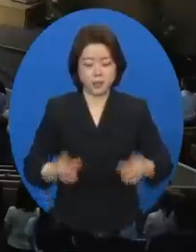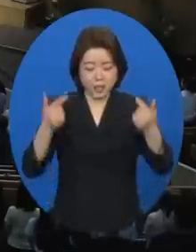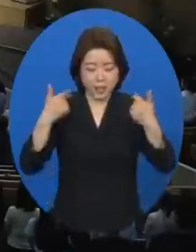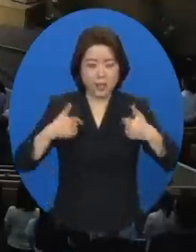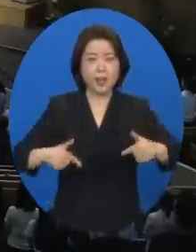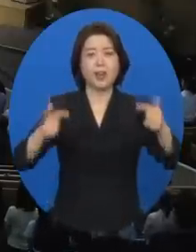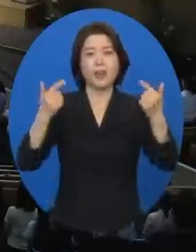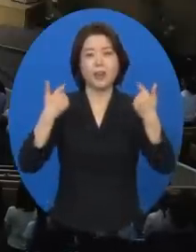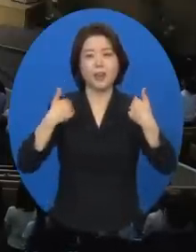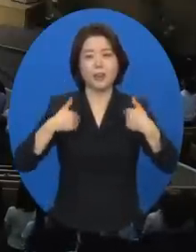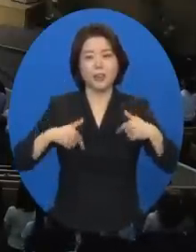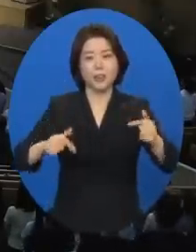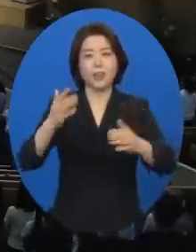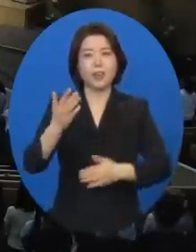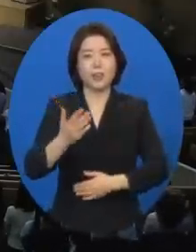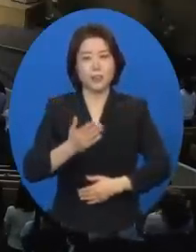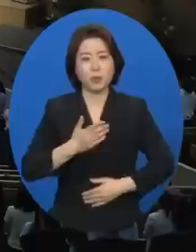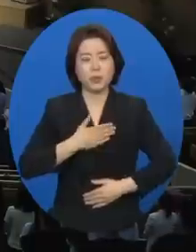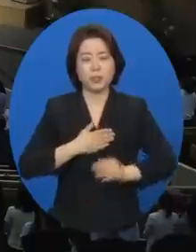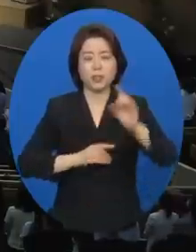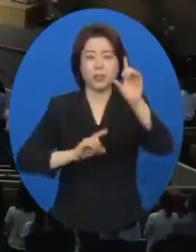on her own